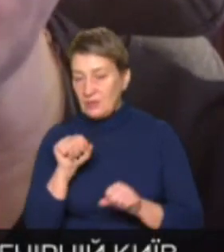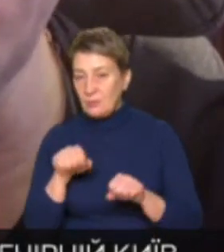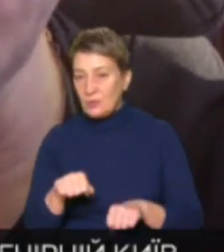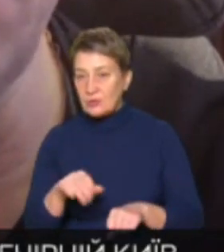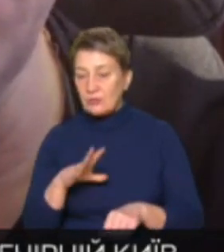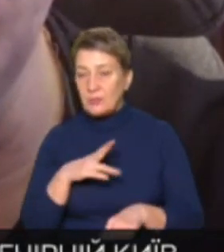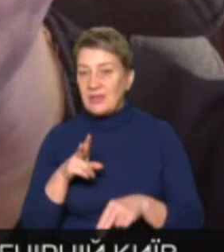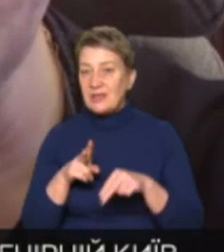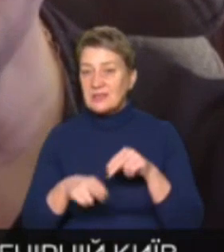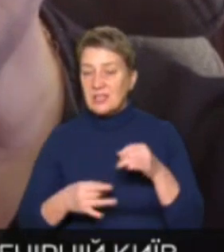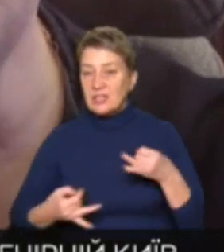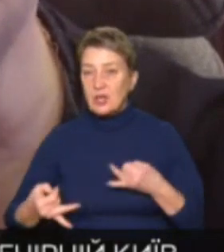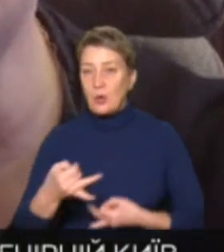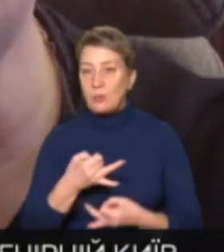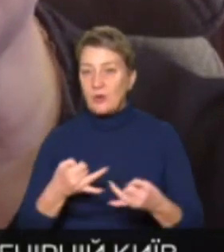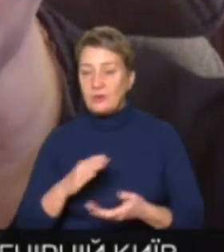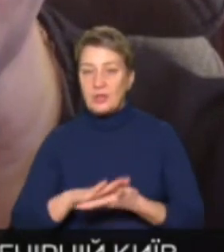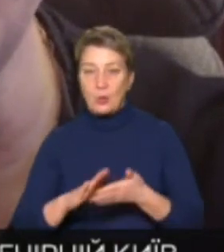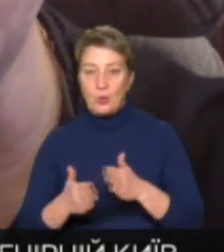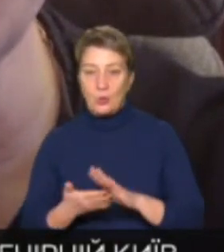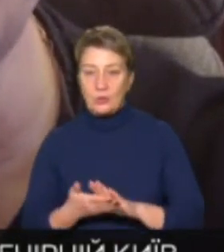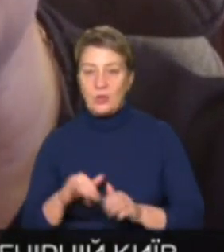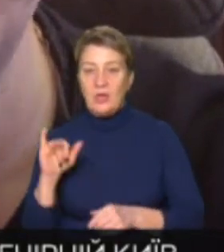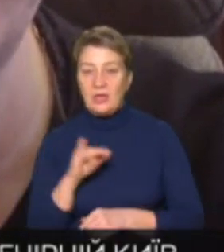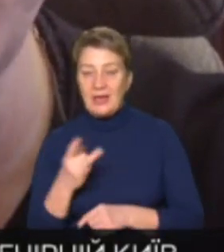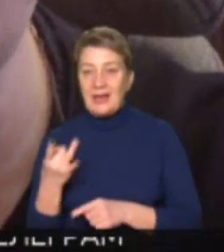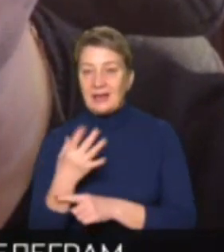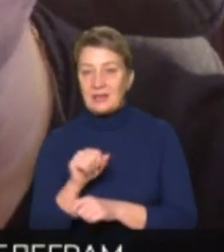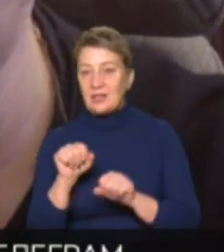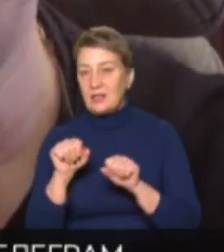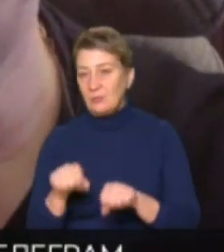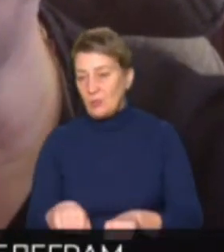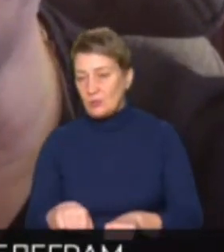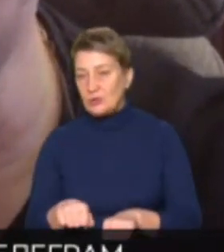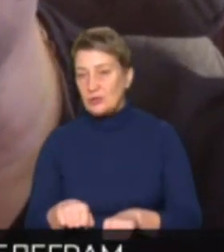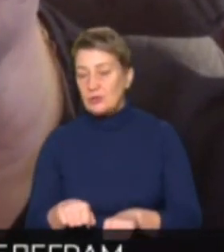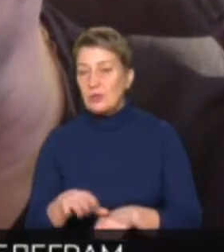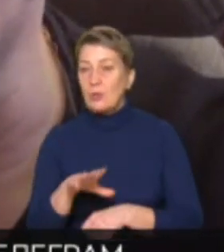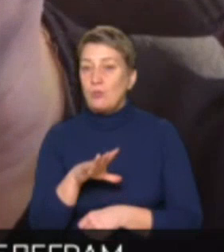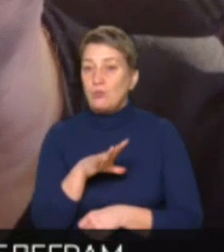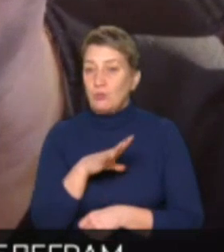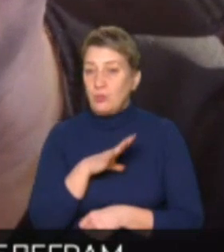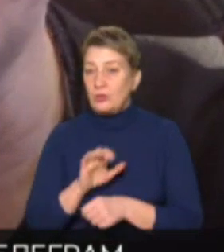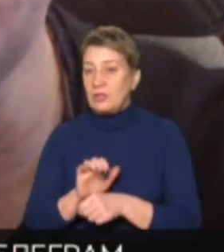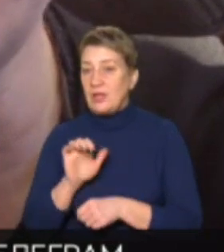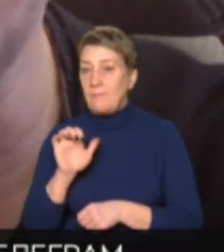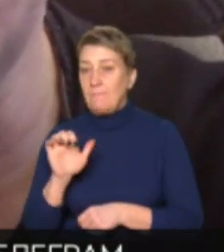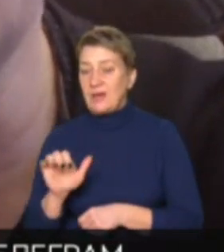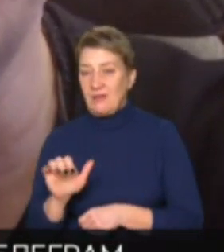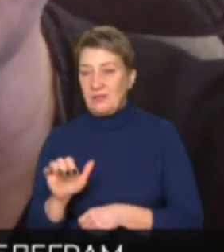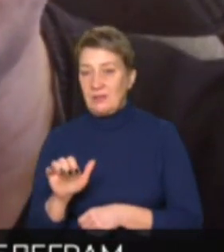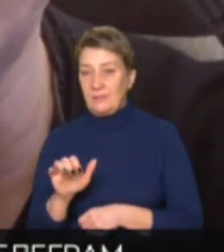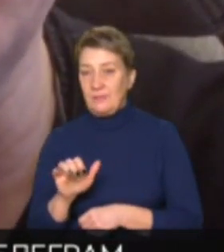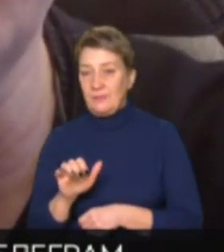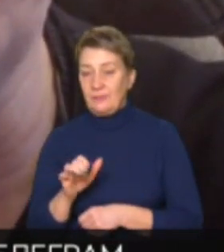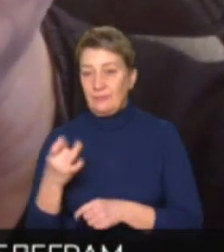на ці угоди, і ракети можуть бути направлені в Україну. Точно так же, от як